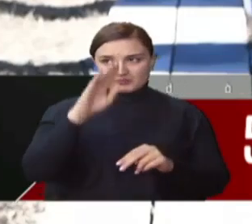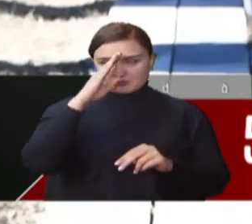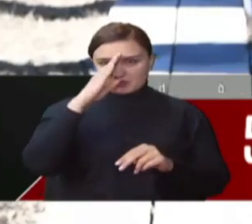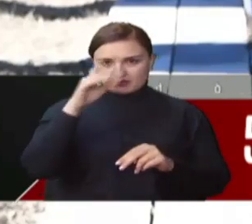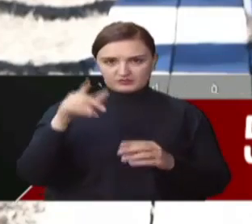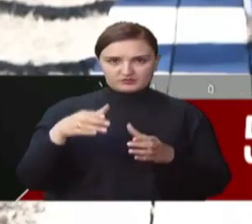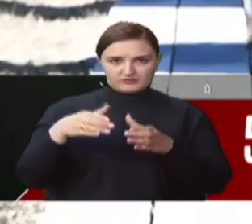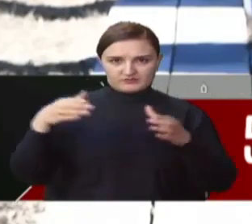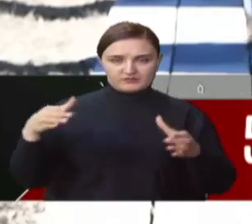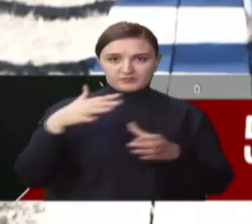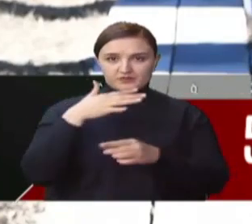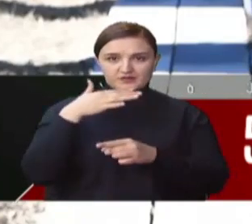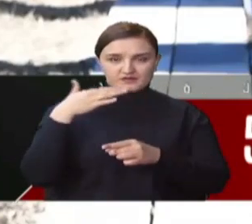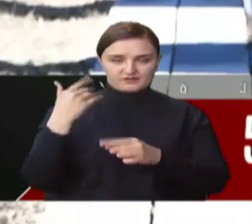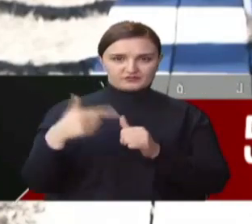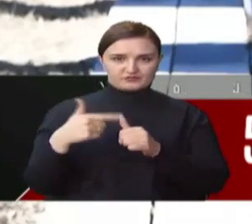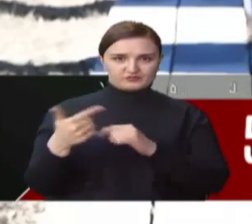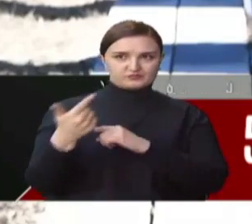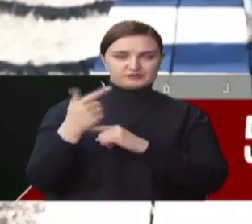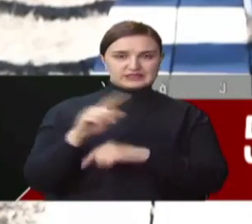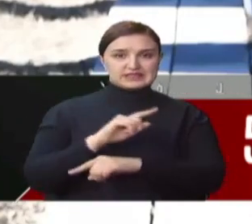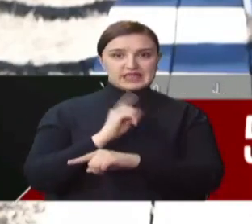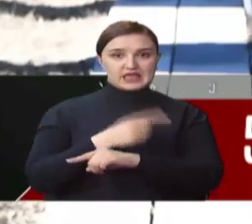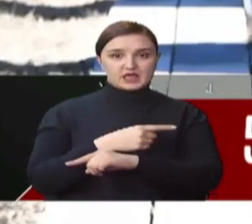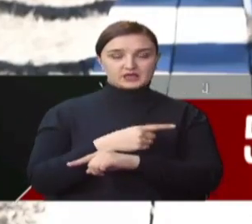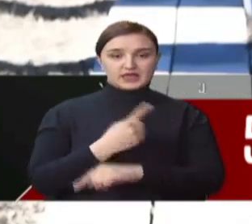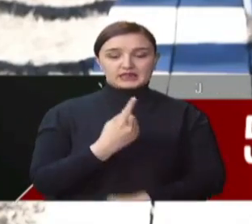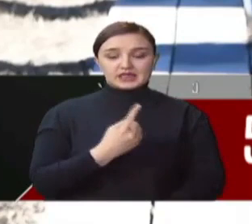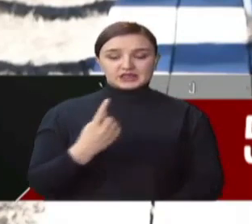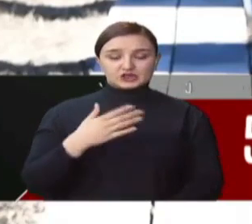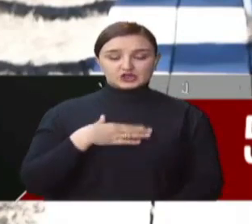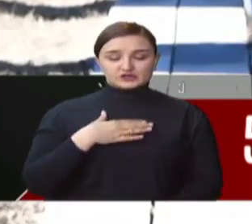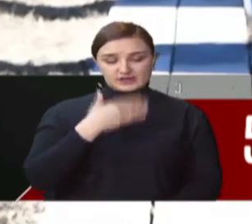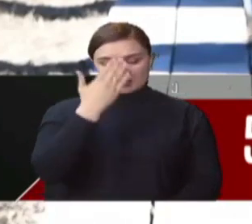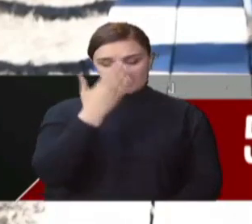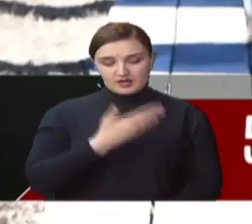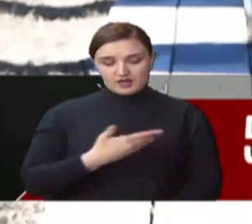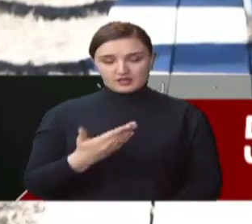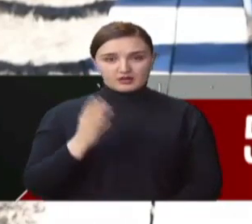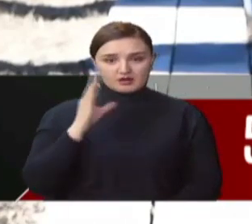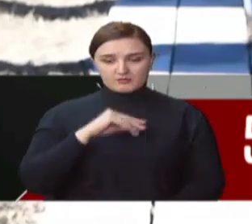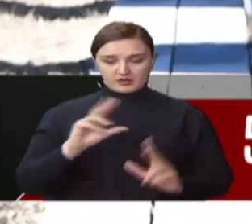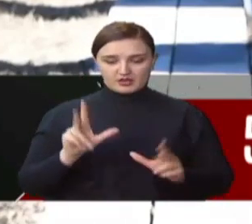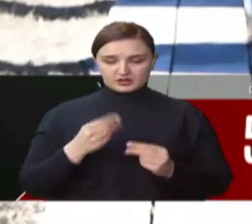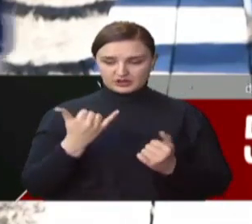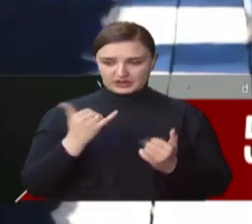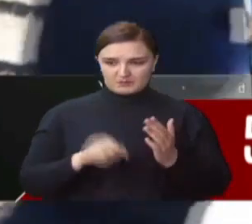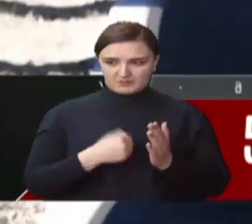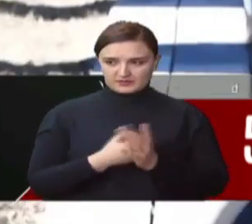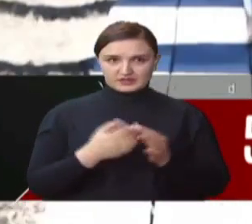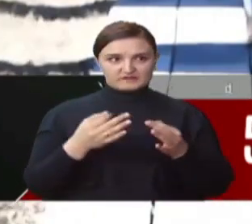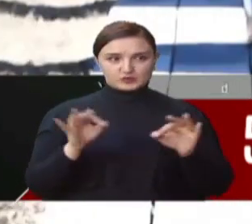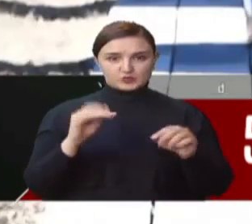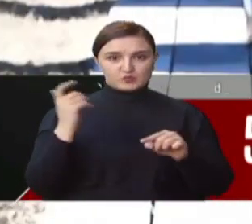იყვნენ, ჩვენზე ბევრნი და ჩვენზე ძლიერები. და ერთადერთი, რითიც ჩვენი ერი გადარჩა და მოვიდა დღევანდელ დღემდე,